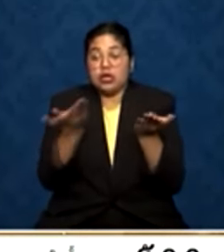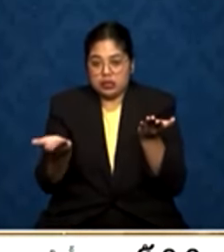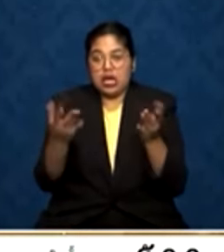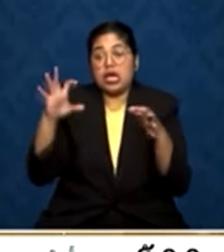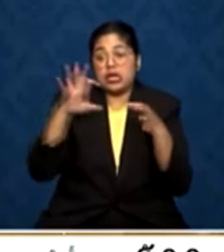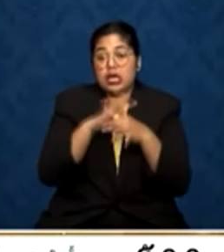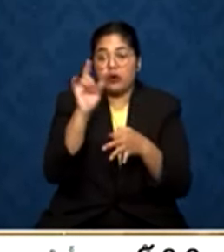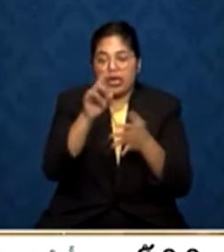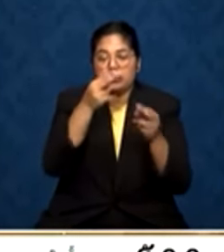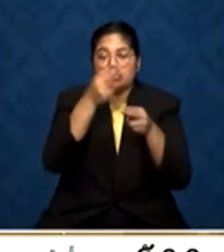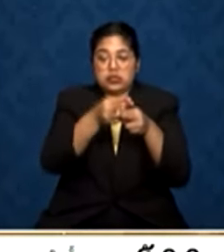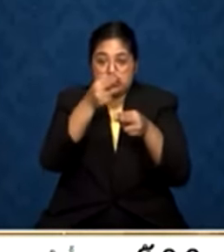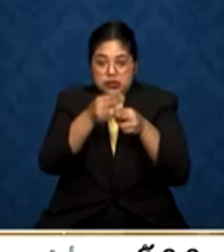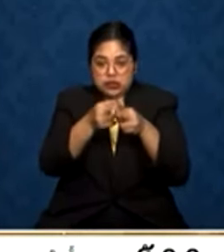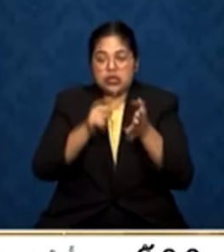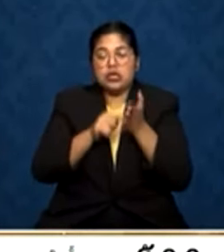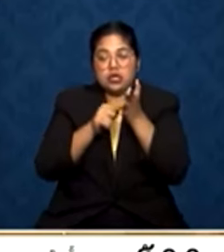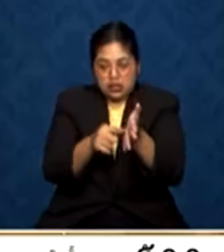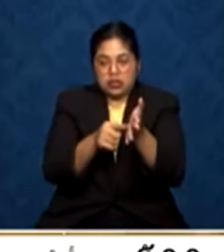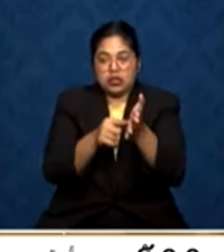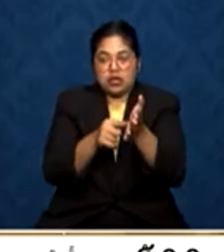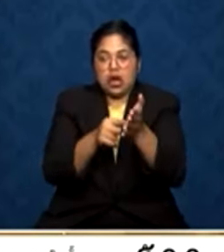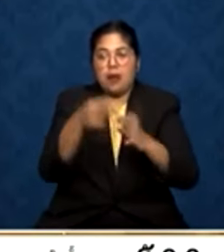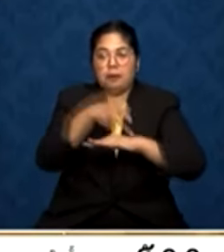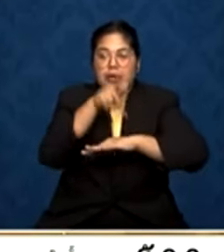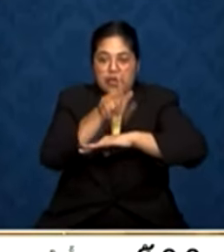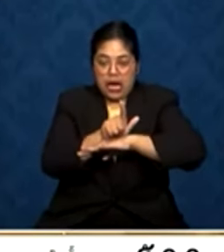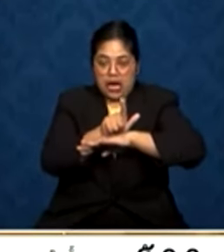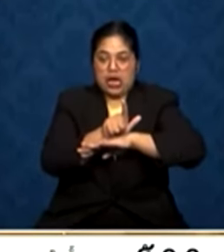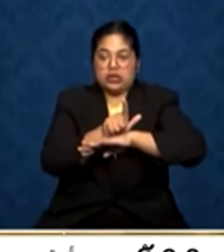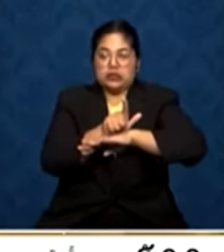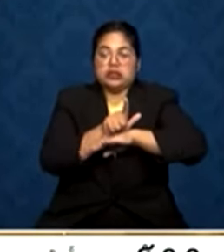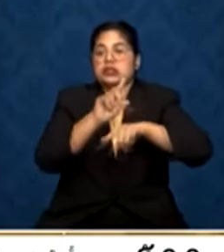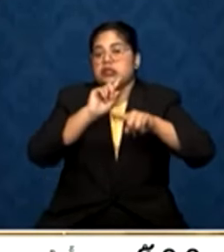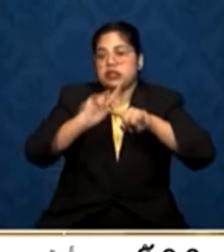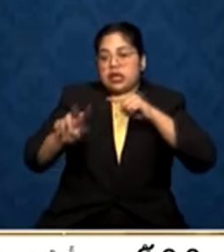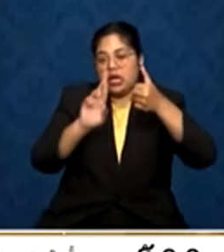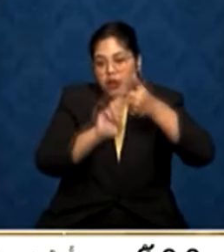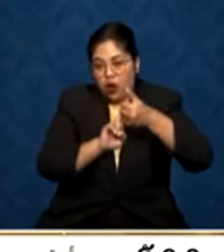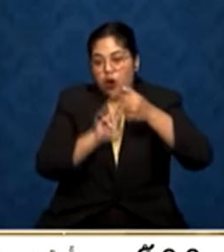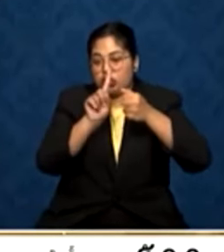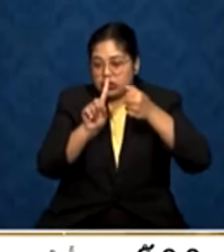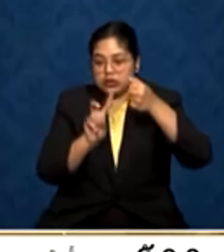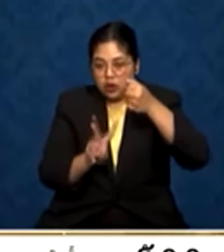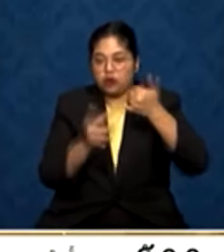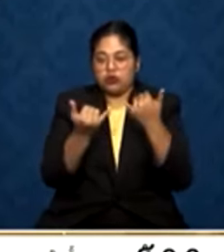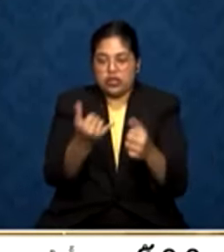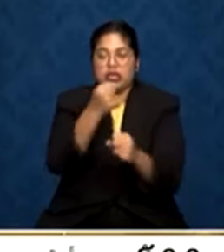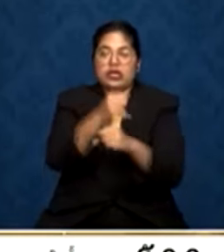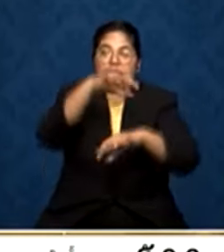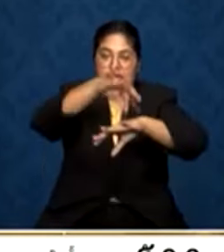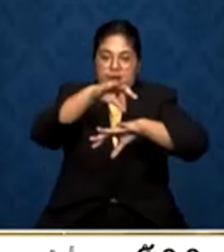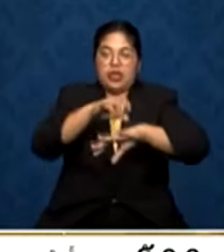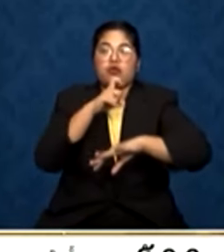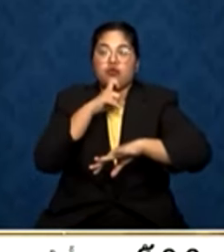รวมเสนอชื่อบุคคล เพื่อดำรงตำแหน่ง ประทานสภาและรองประทานสภาทั้ง 2 ท่านที่ยังดำรงตำแหน่งอยู่ในปัจุบัน